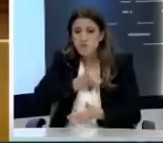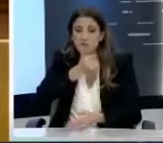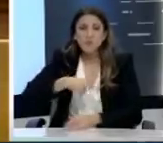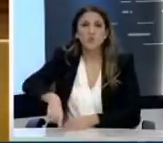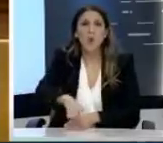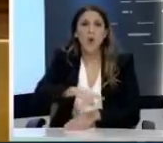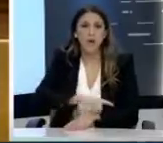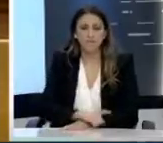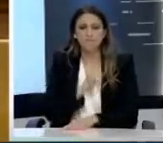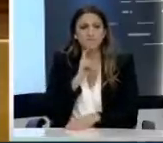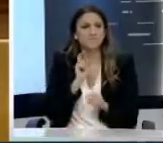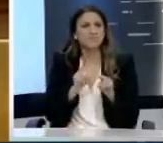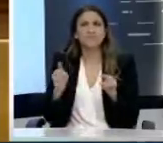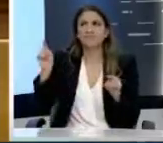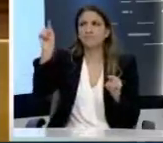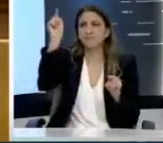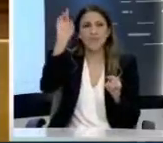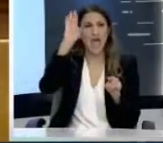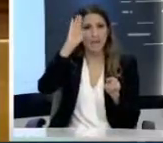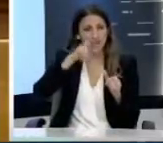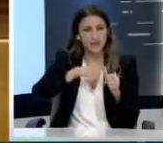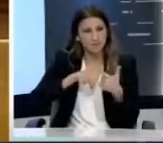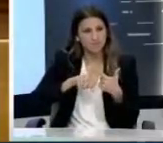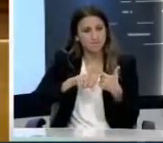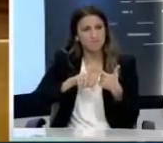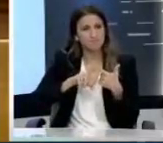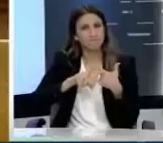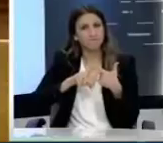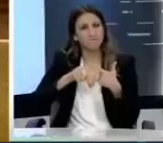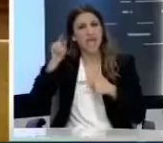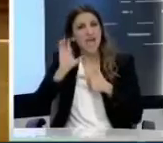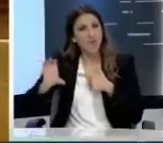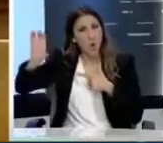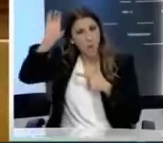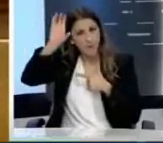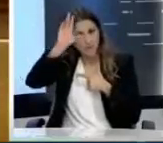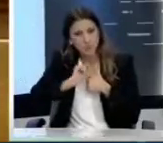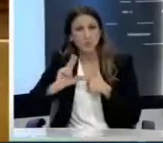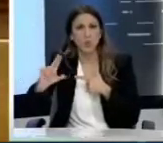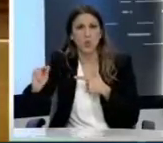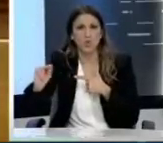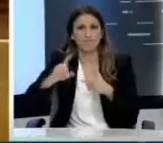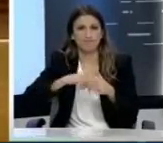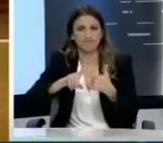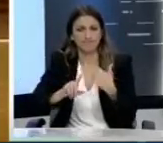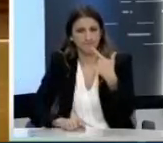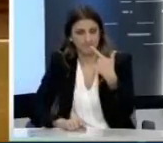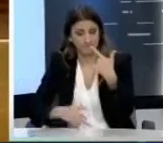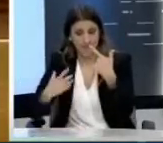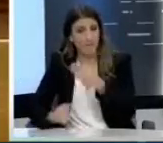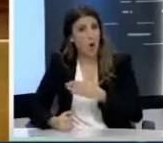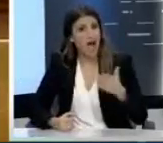και σε όλες τις χώρες, είτε είναι στην Αμερική, είτε είναι στην Ευρώπη. Και υπάρχουν από την